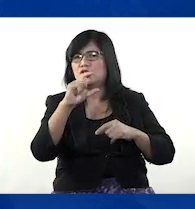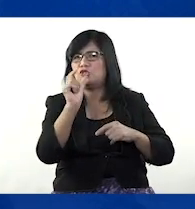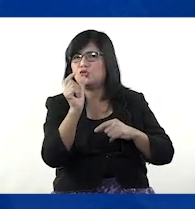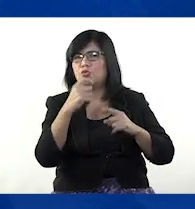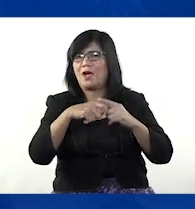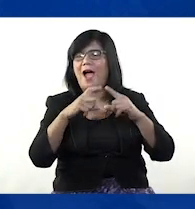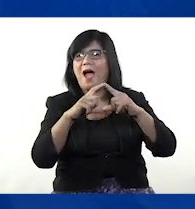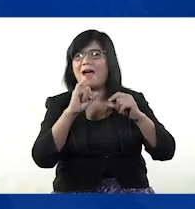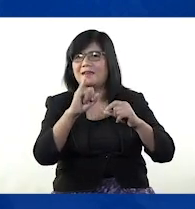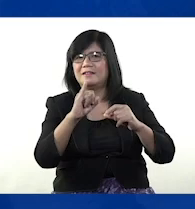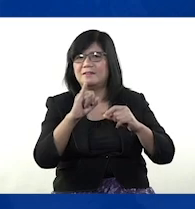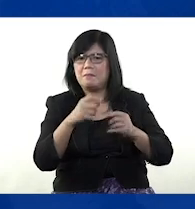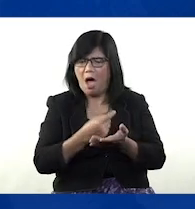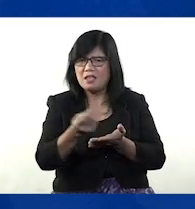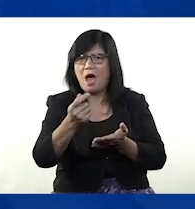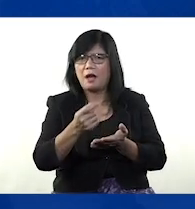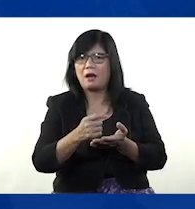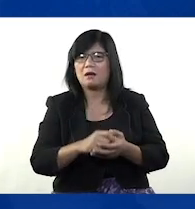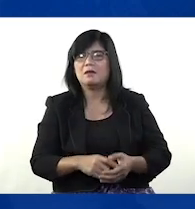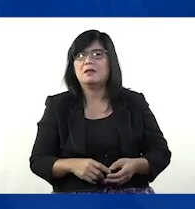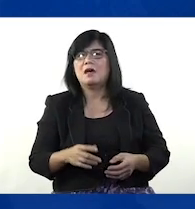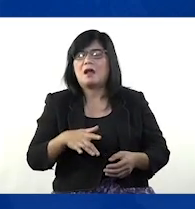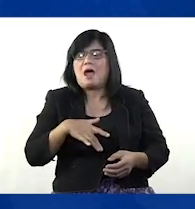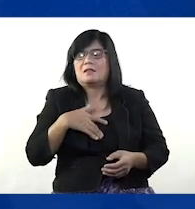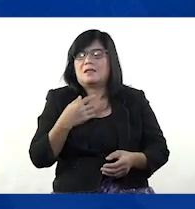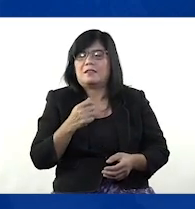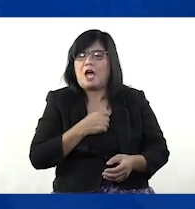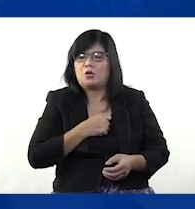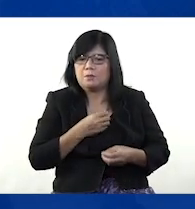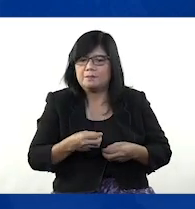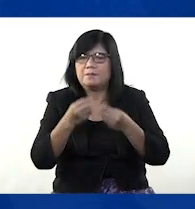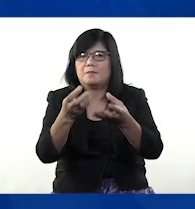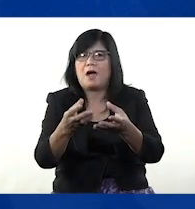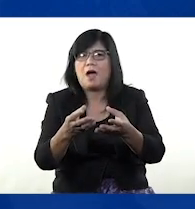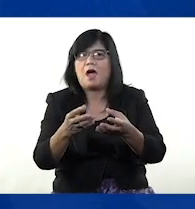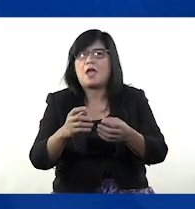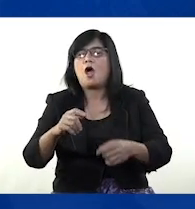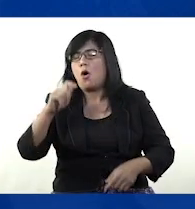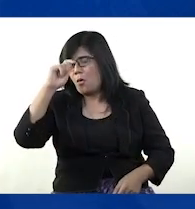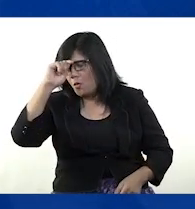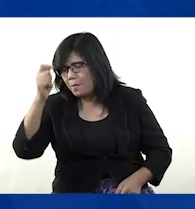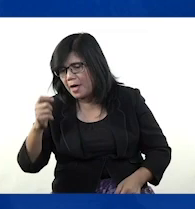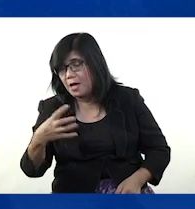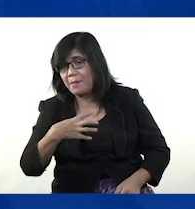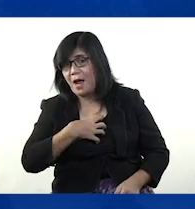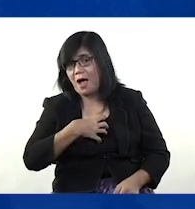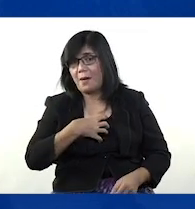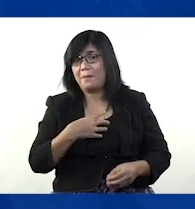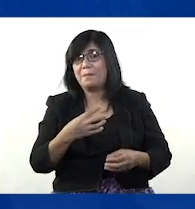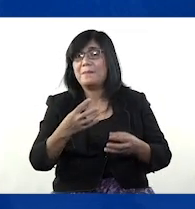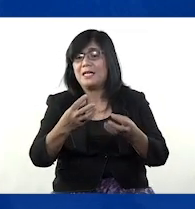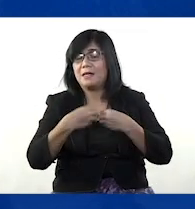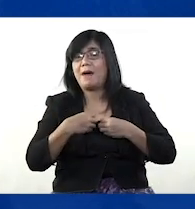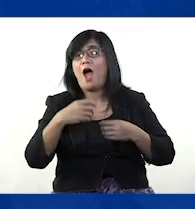reset takut kepada orang yang berhak menerima rasa takut dan hormat kepada orang yang berhak menerima hormat saya pikir